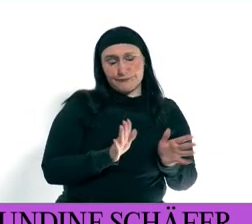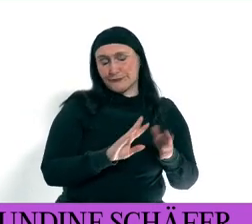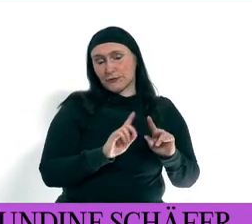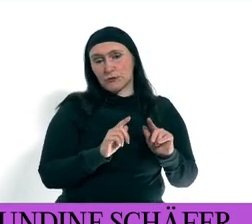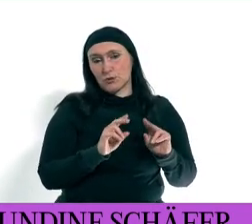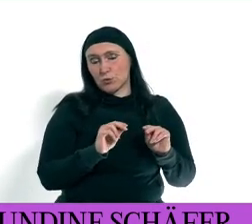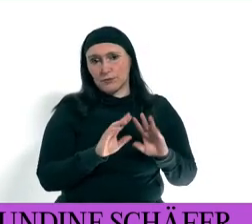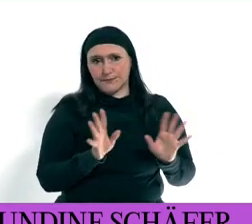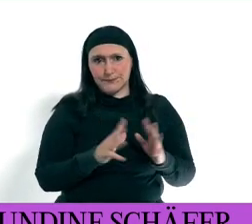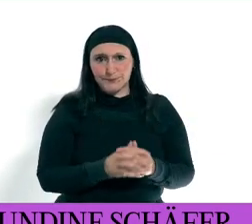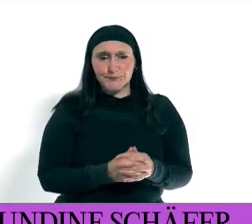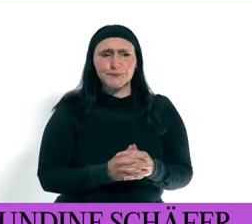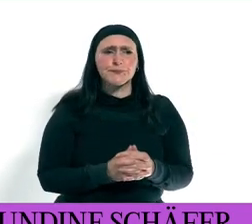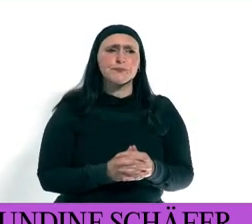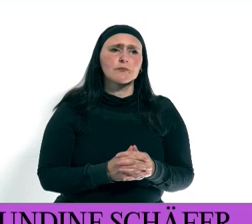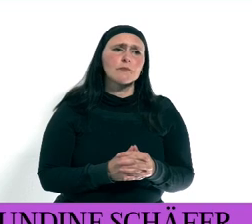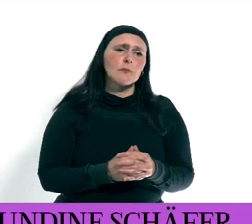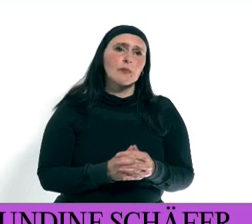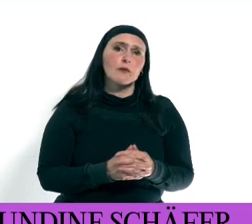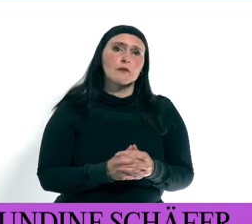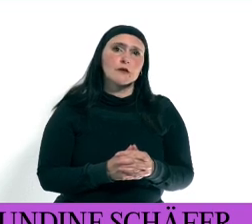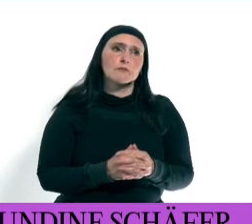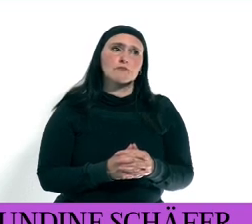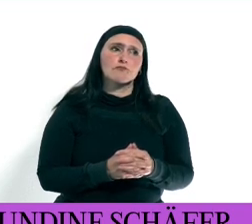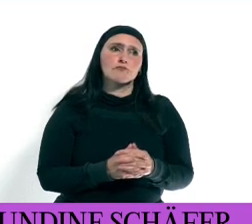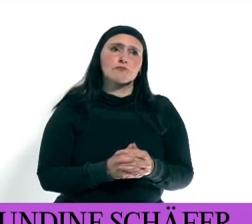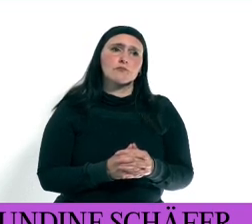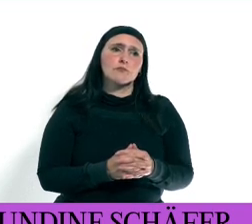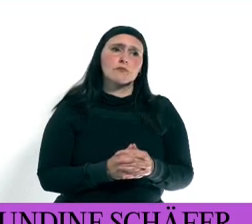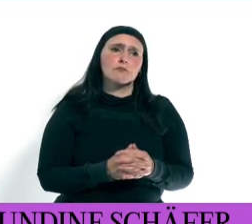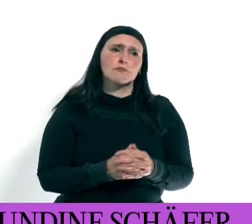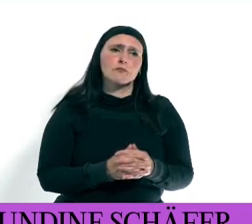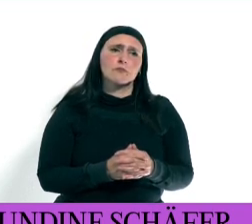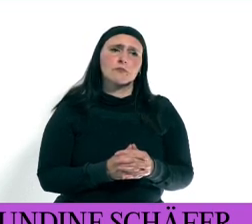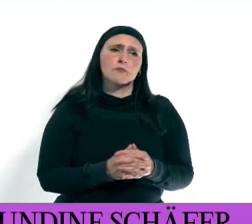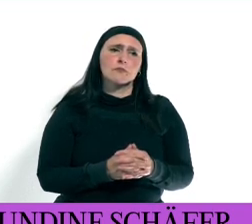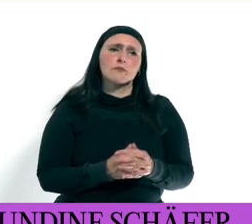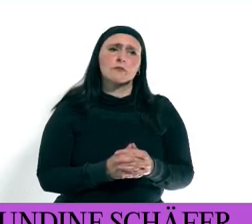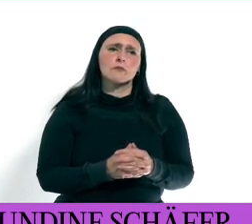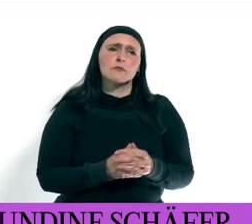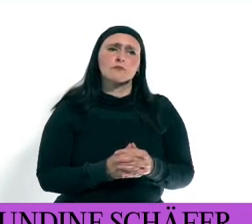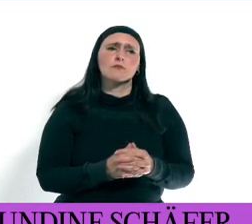und Einrichtungen jenseits der klassischen Institutionen.